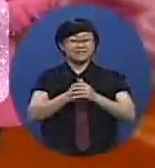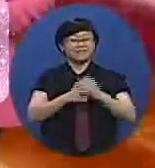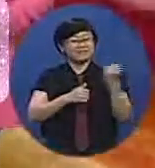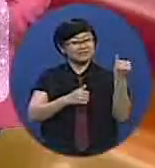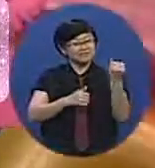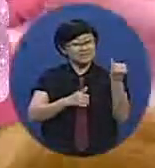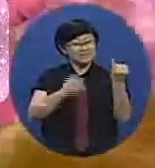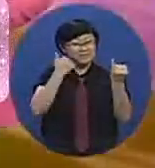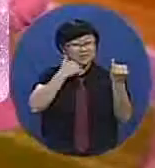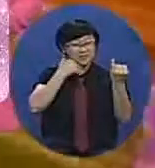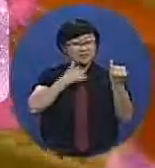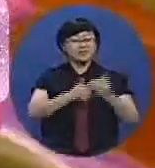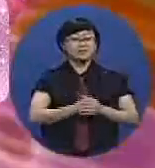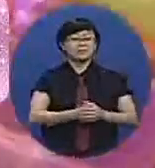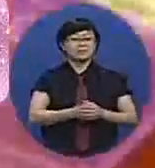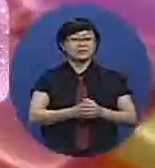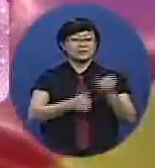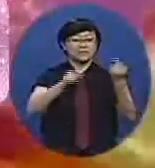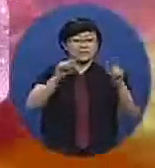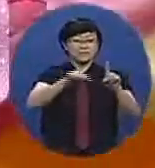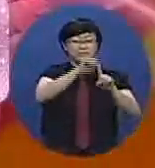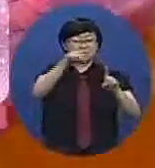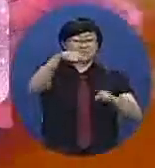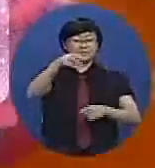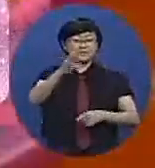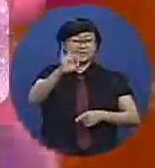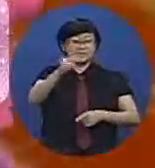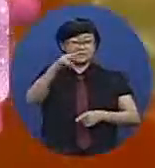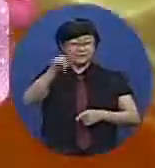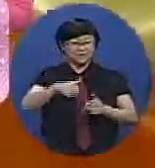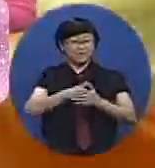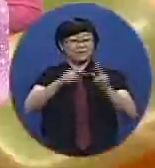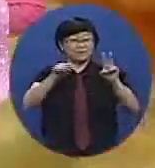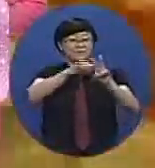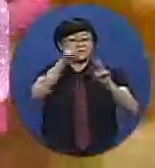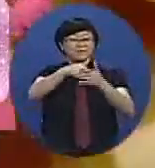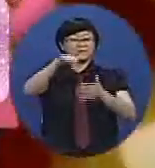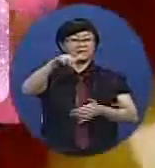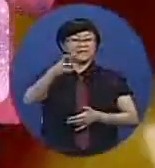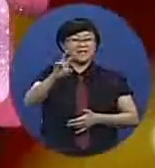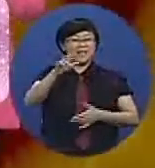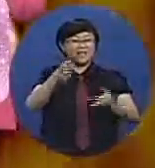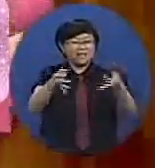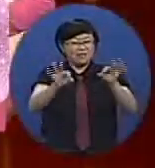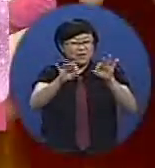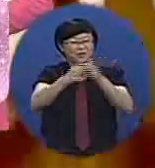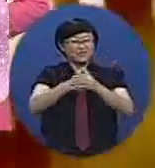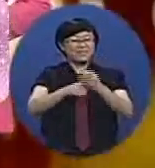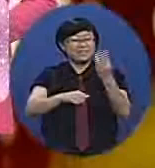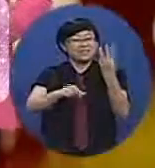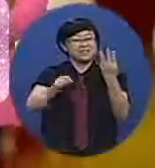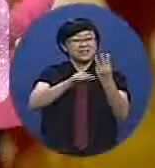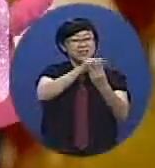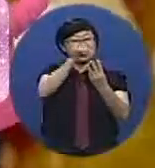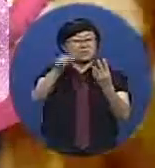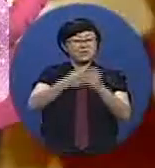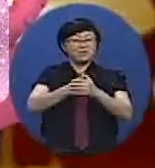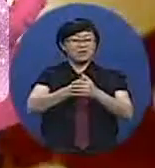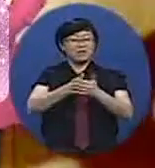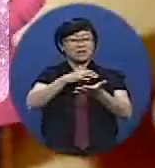히트시킨 가수는 누구일까요? 1번 네, 기운수. 2번 김오임. 3번